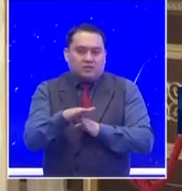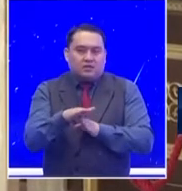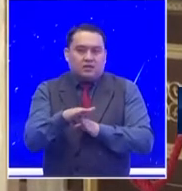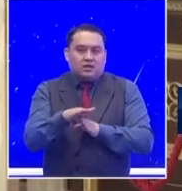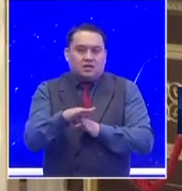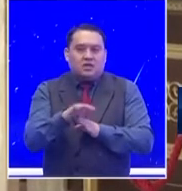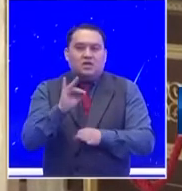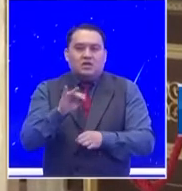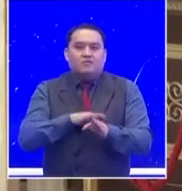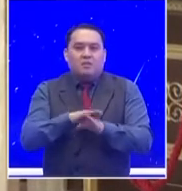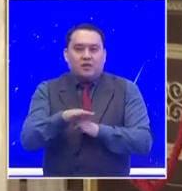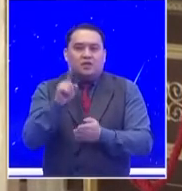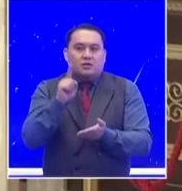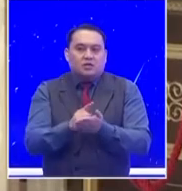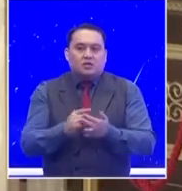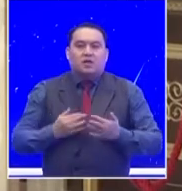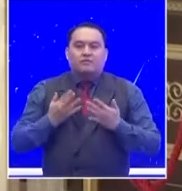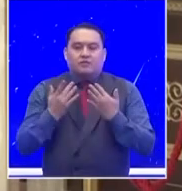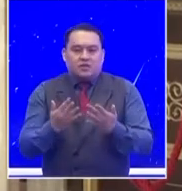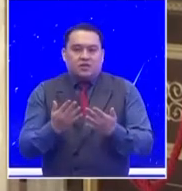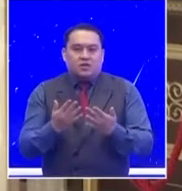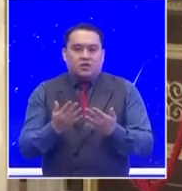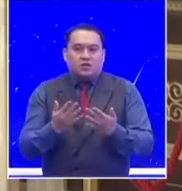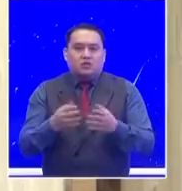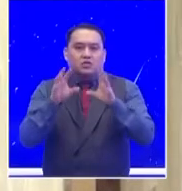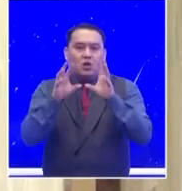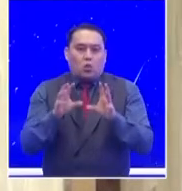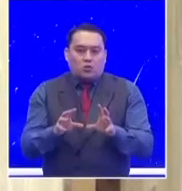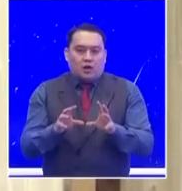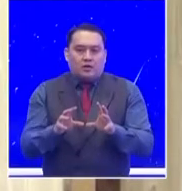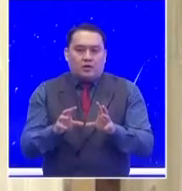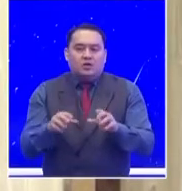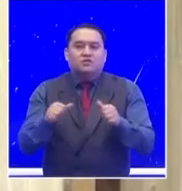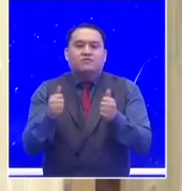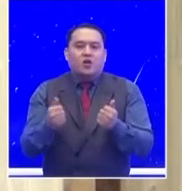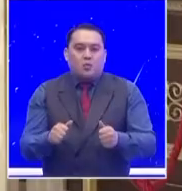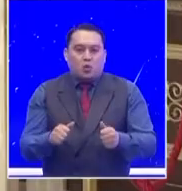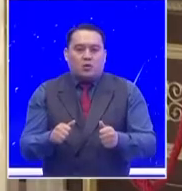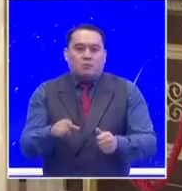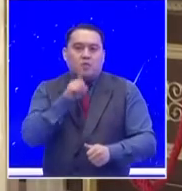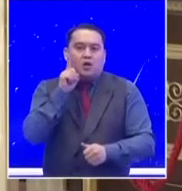И выполняться должен требования этического кодекса. Сформирован